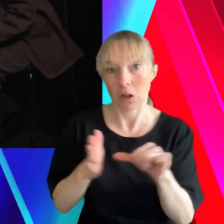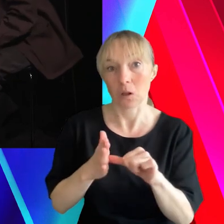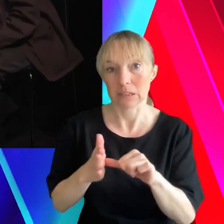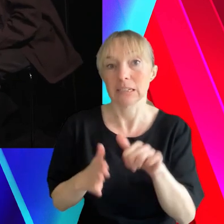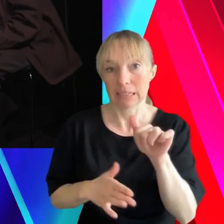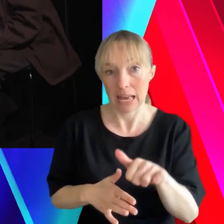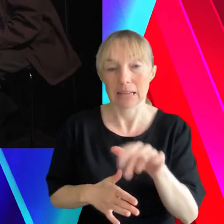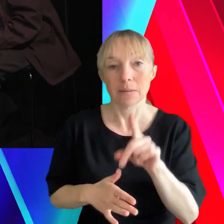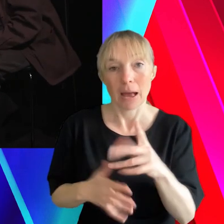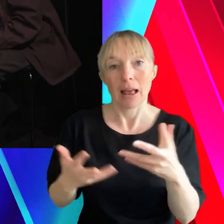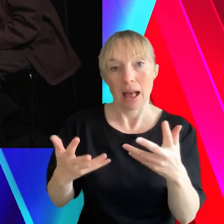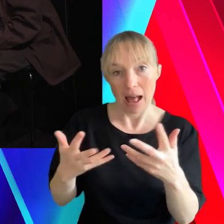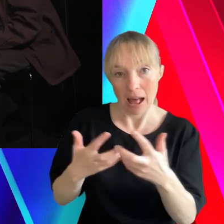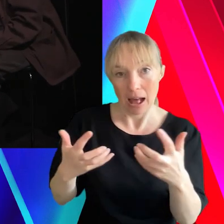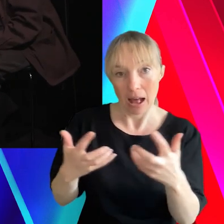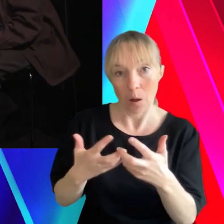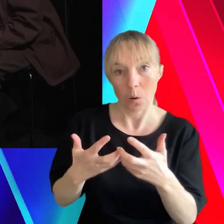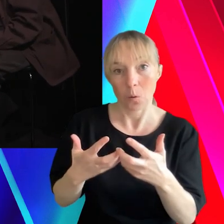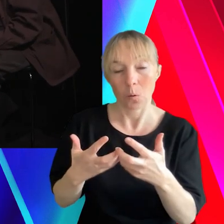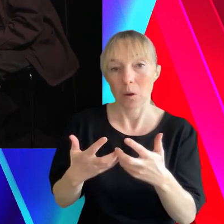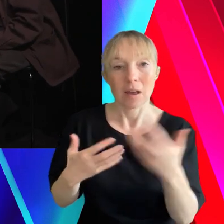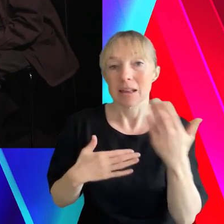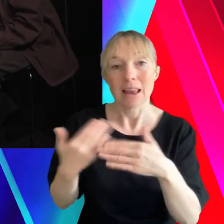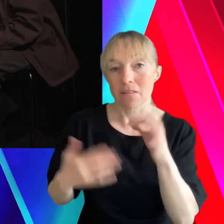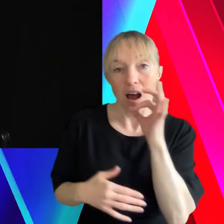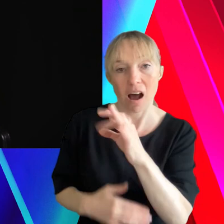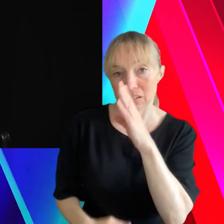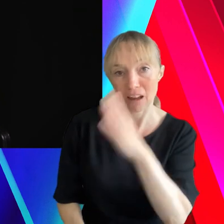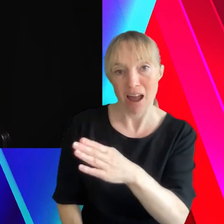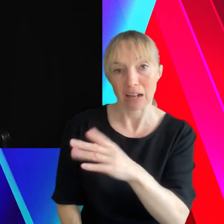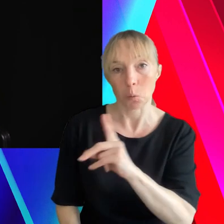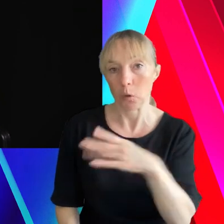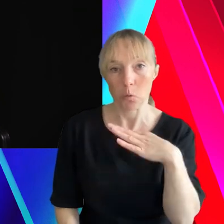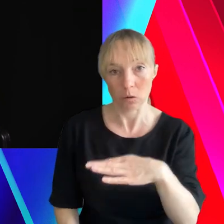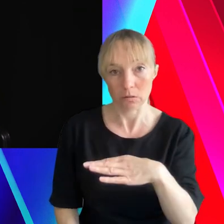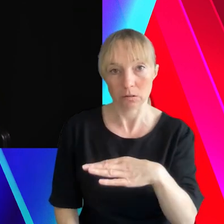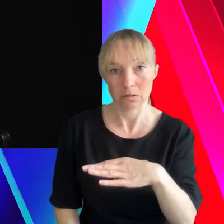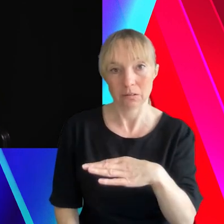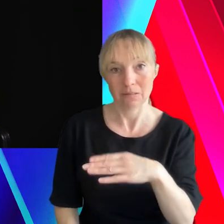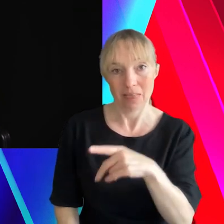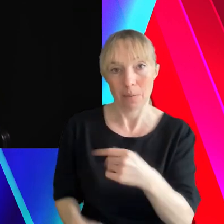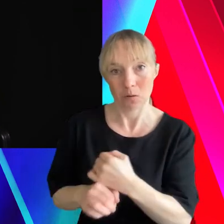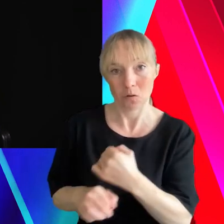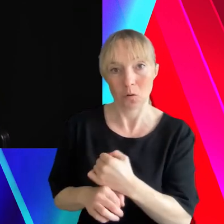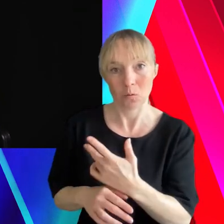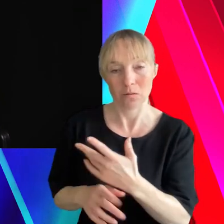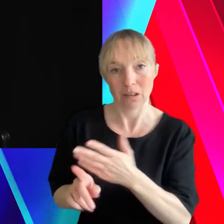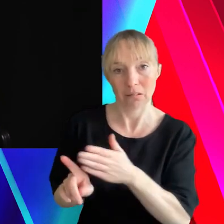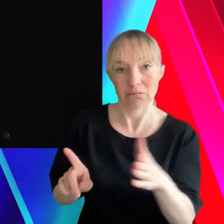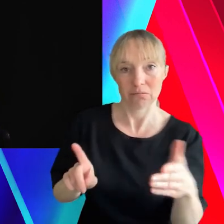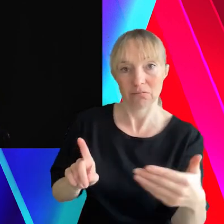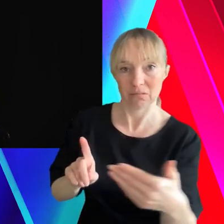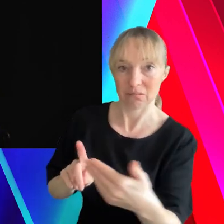way you have to do it is never to ask them directly what you expect from them. چیزی که من تجربه کردم جالبه بچه‌ها خیلی اهل بازی‌ان زود هر چیزی